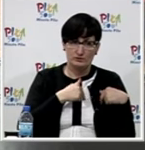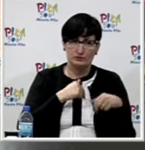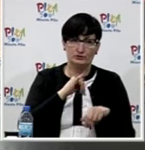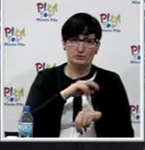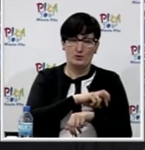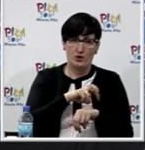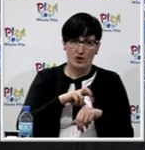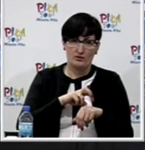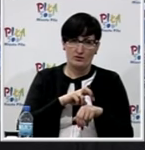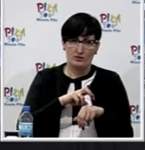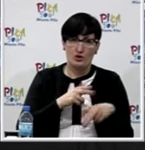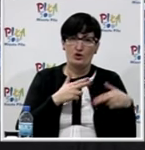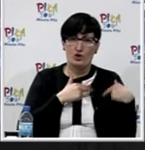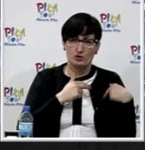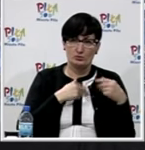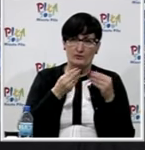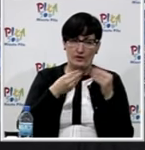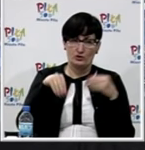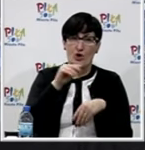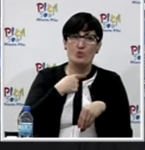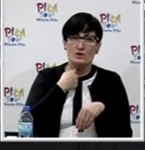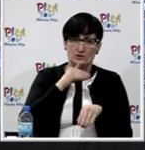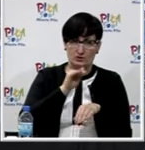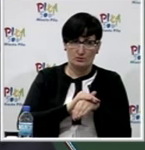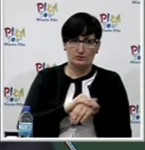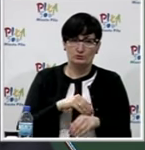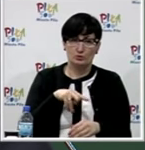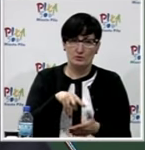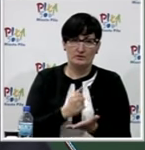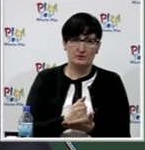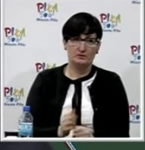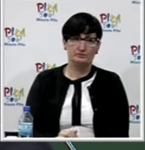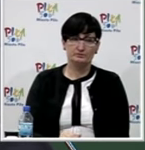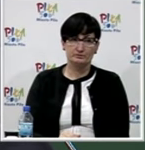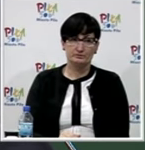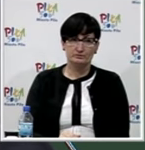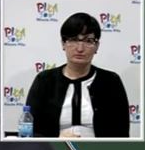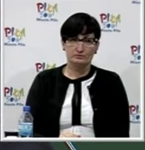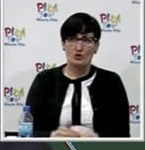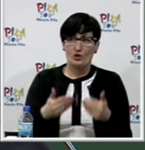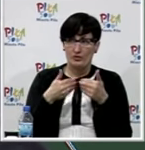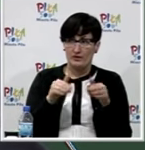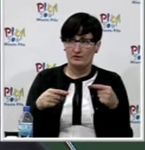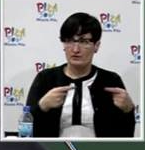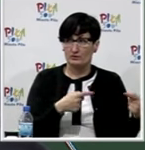Komisja bezproblemowo jednogłośnie zaakceptowała projekt uchwały. Dziękuję bardzo. Otwieram dyskusję.